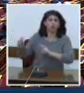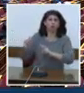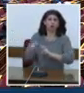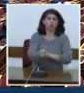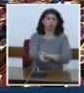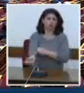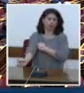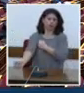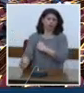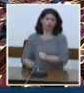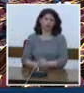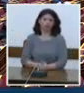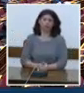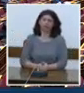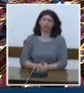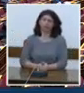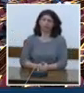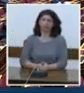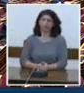Ίσως όμως